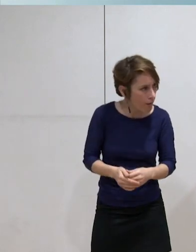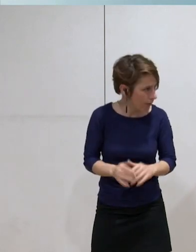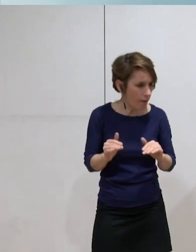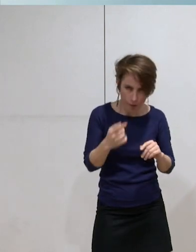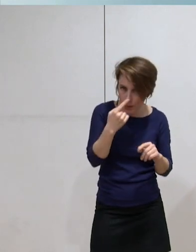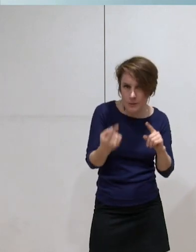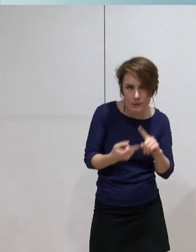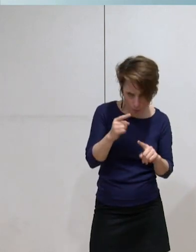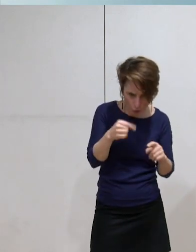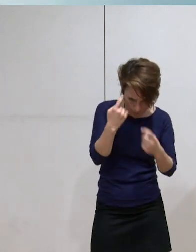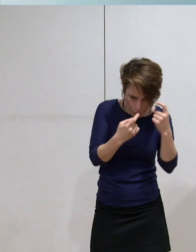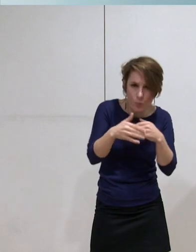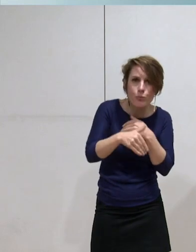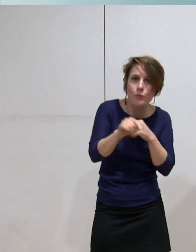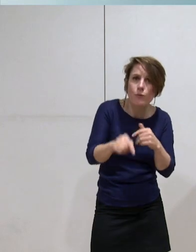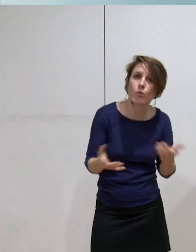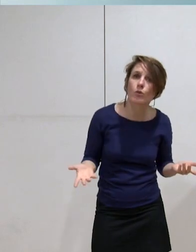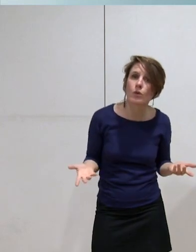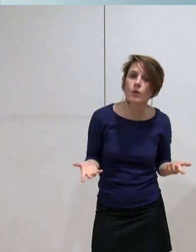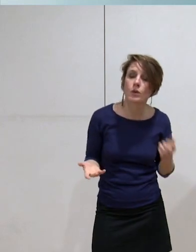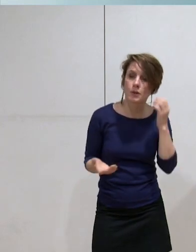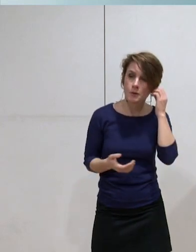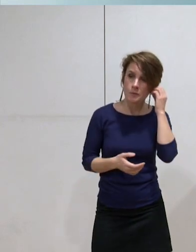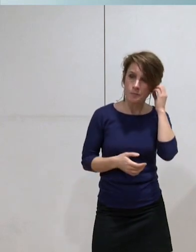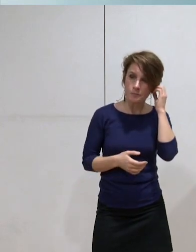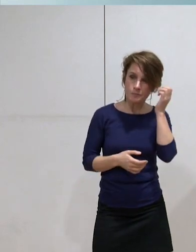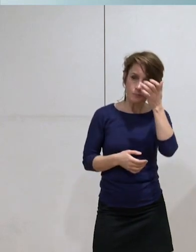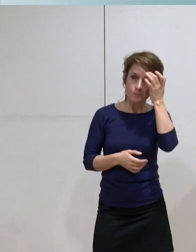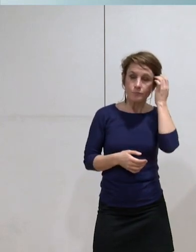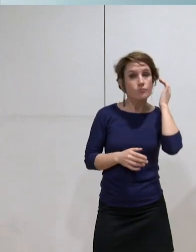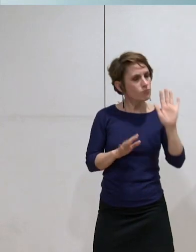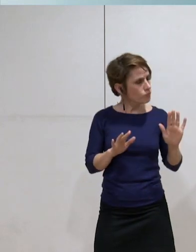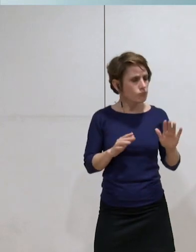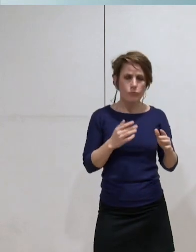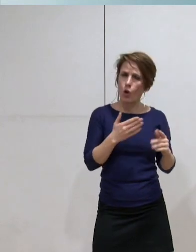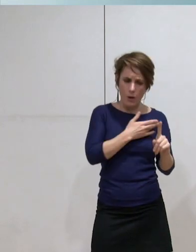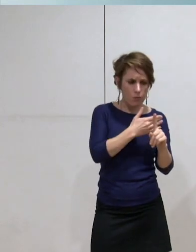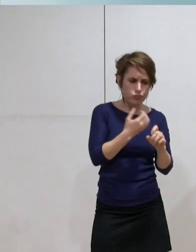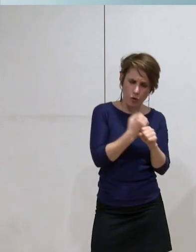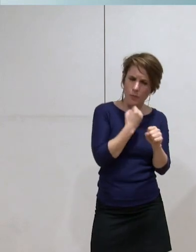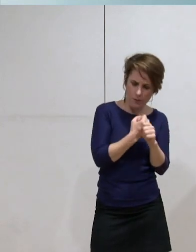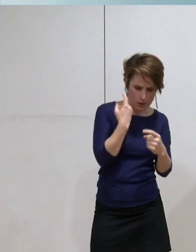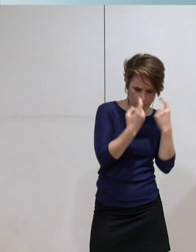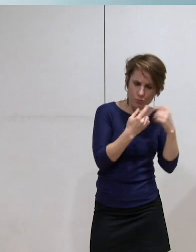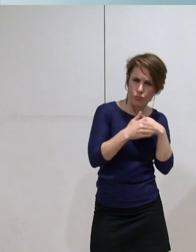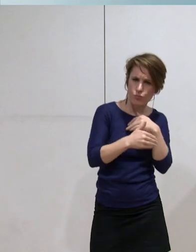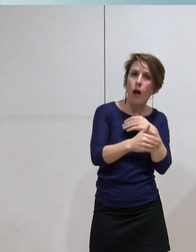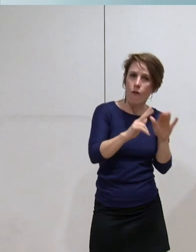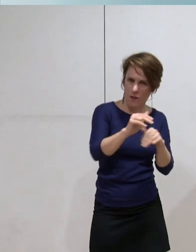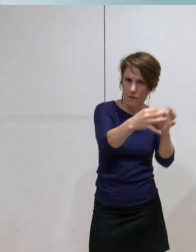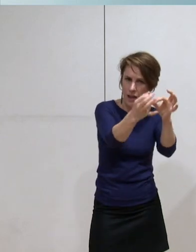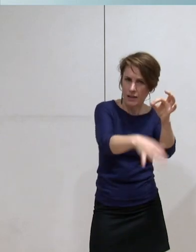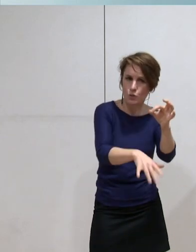travaux qui sont faits là-dessus cela produira des résultats c'est bien l'objectif et